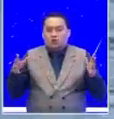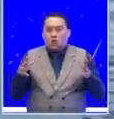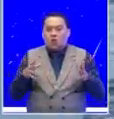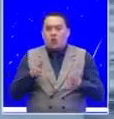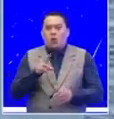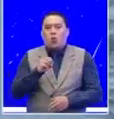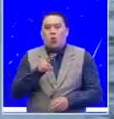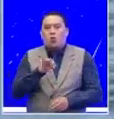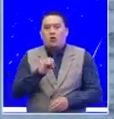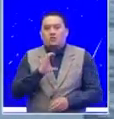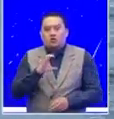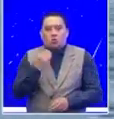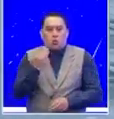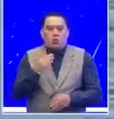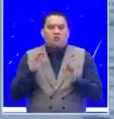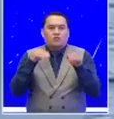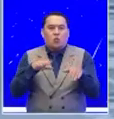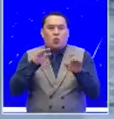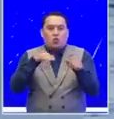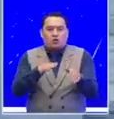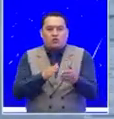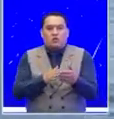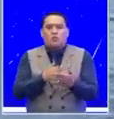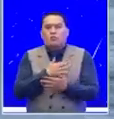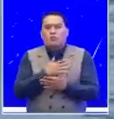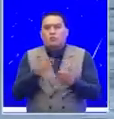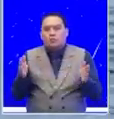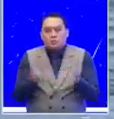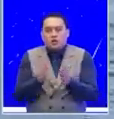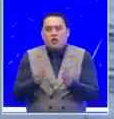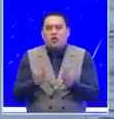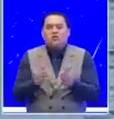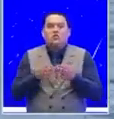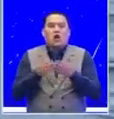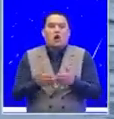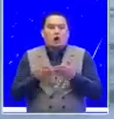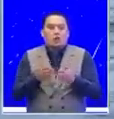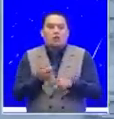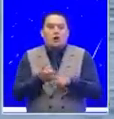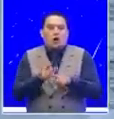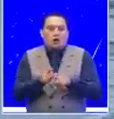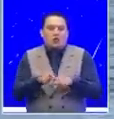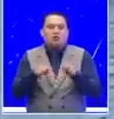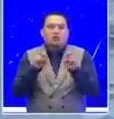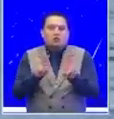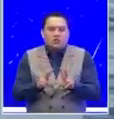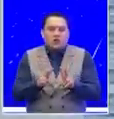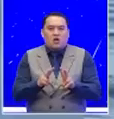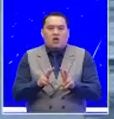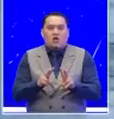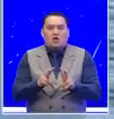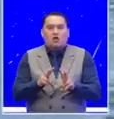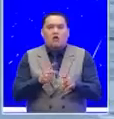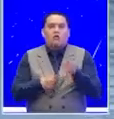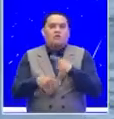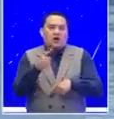пандемии, вызванной коронавирусом, в море сейчас курсирует значительно меньше судов. Именно поэтому, считают специалисты, киты осмелели